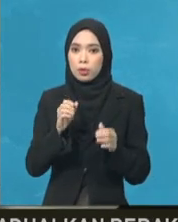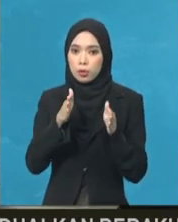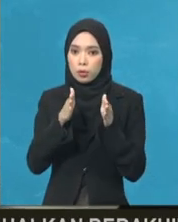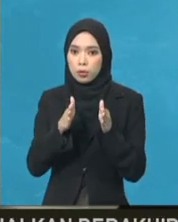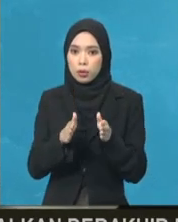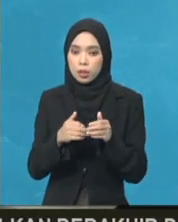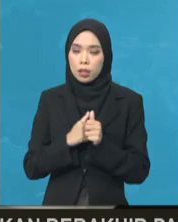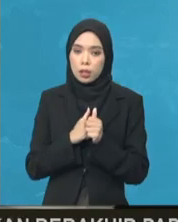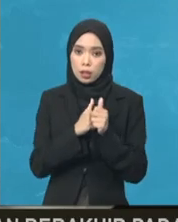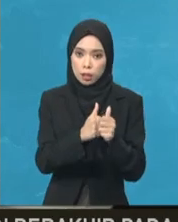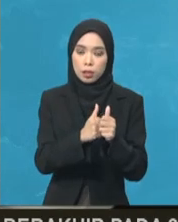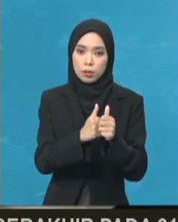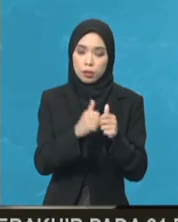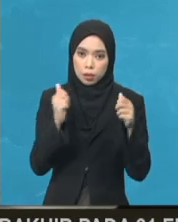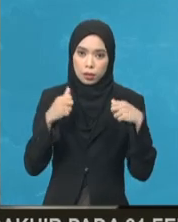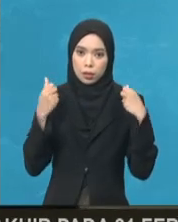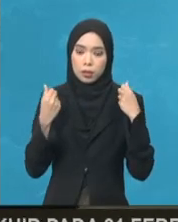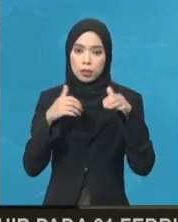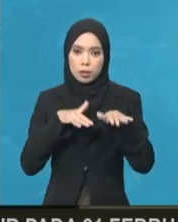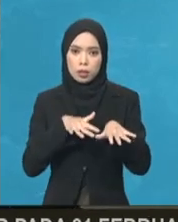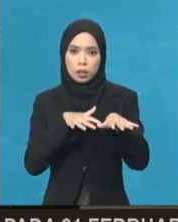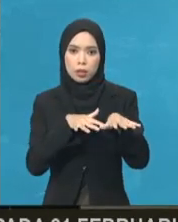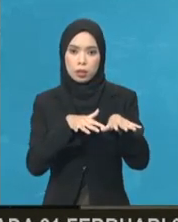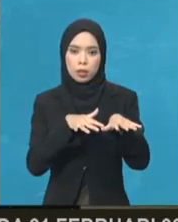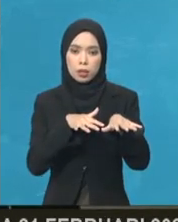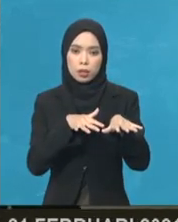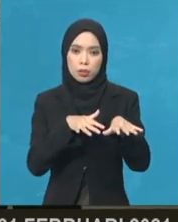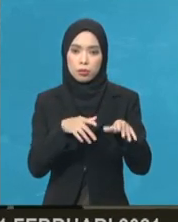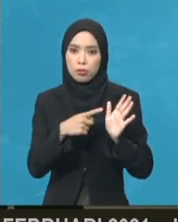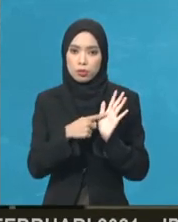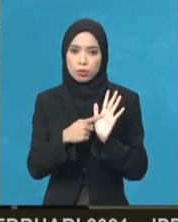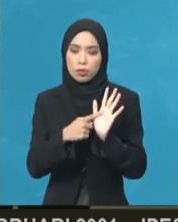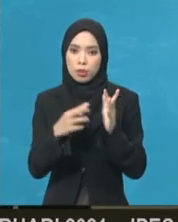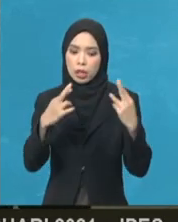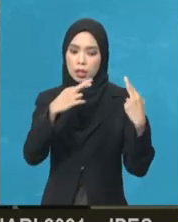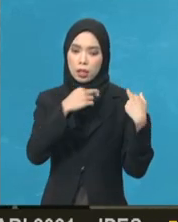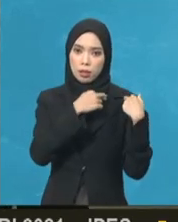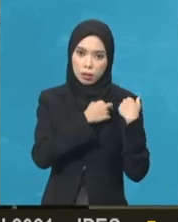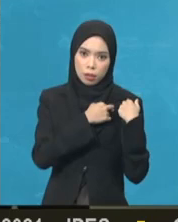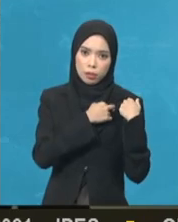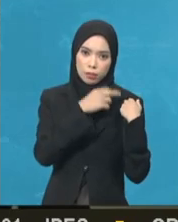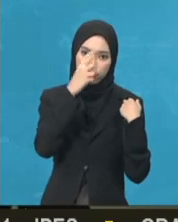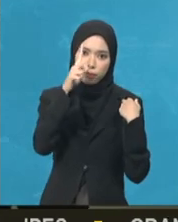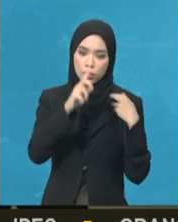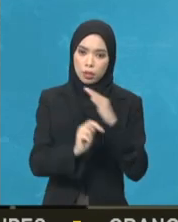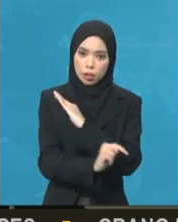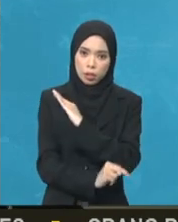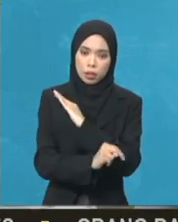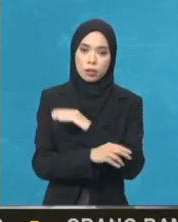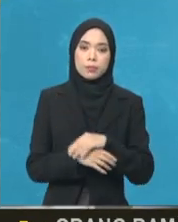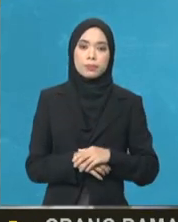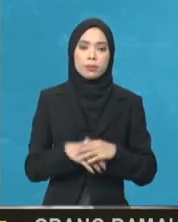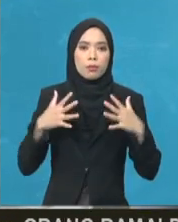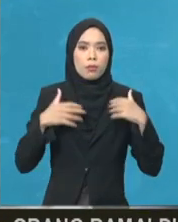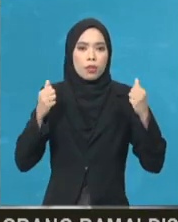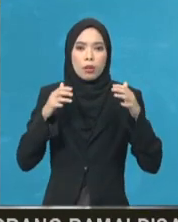serta dalam upacara perbarisan lalu sebagai pencairan dalam menunaikan tanggungjawab terhadap negara semangat